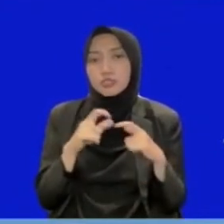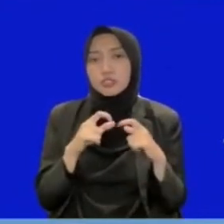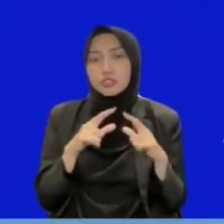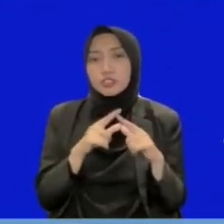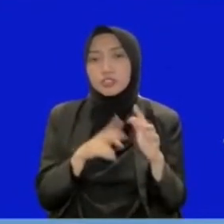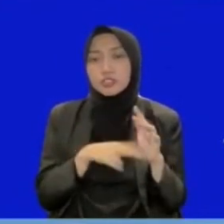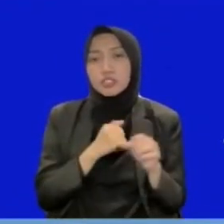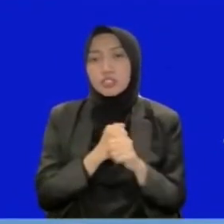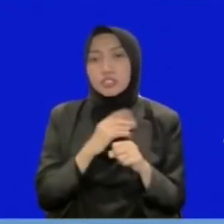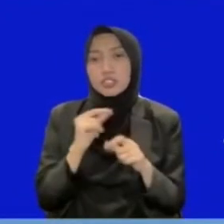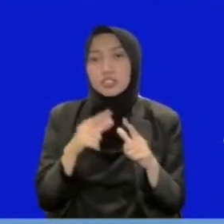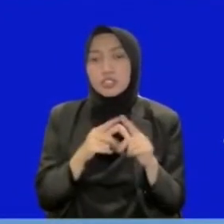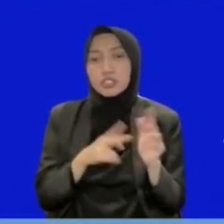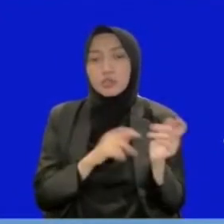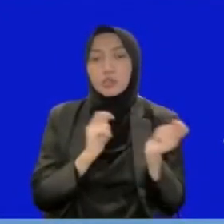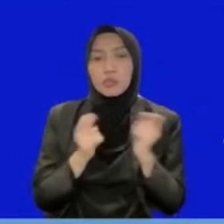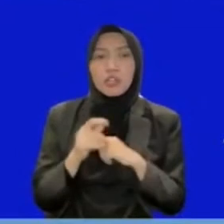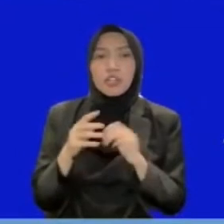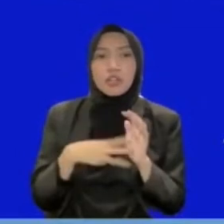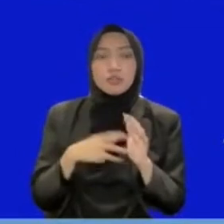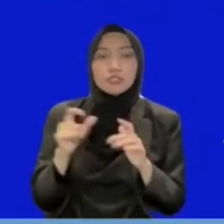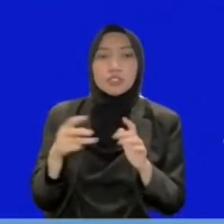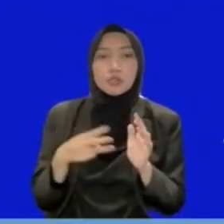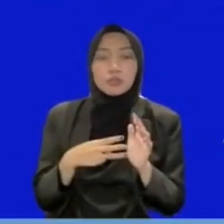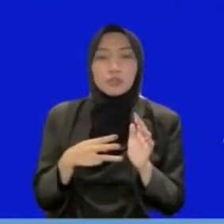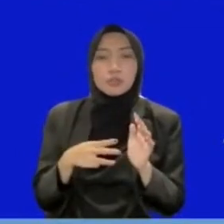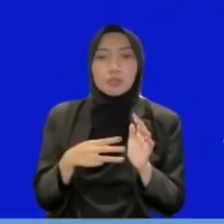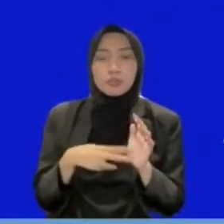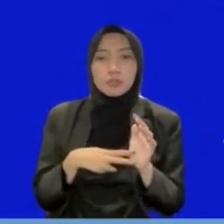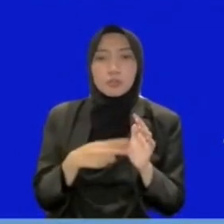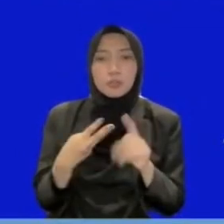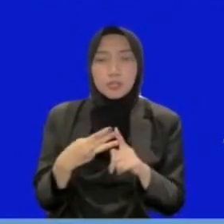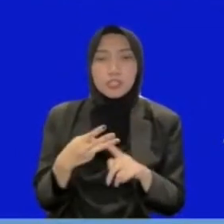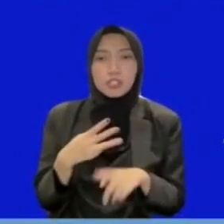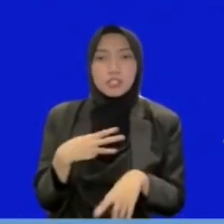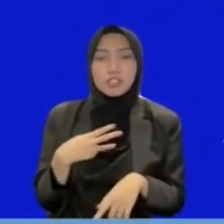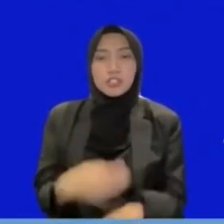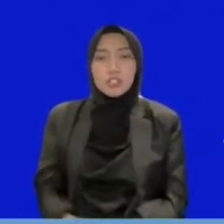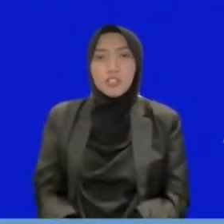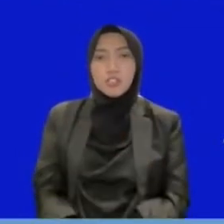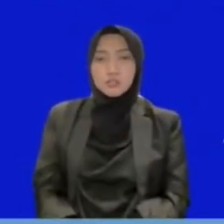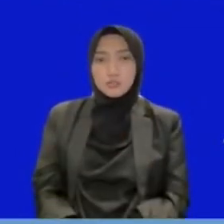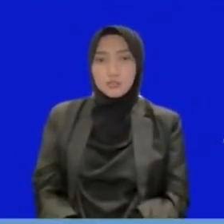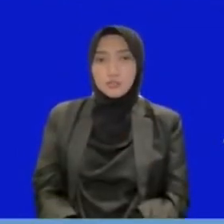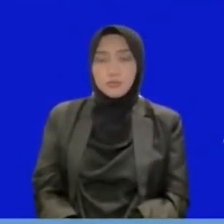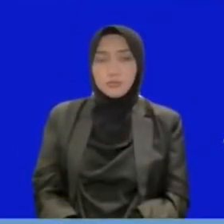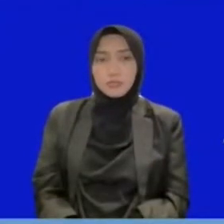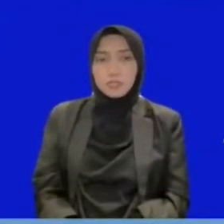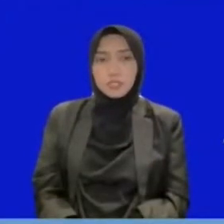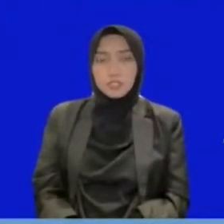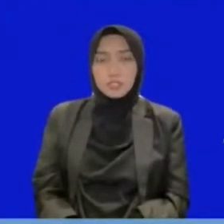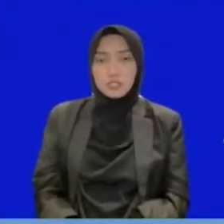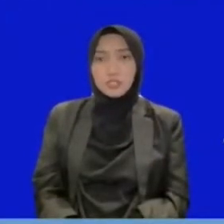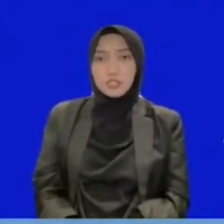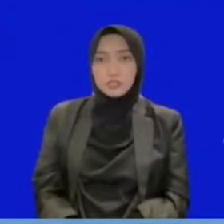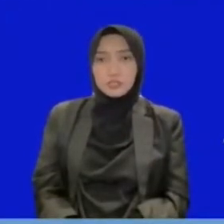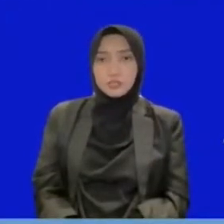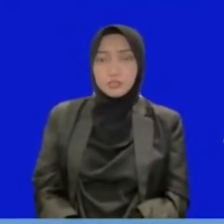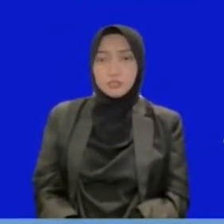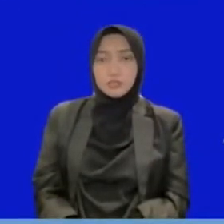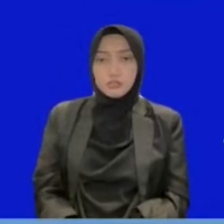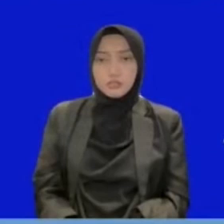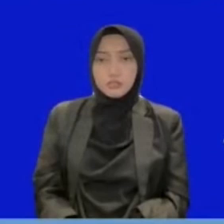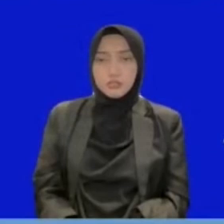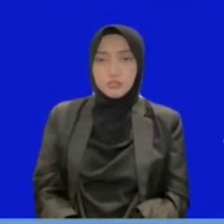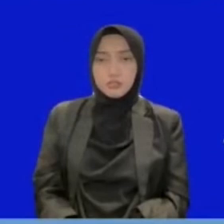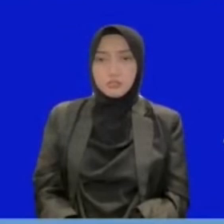berubah jadi MCB, ini adalah Indonesian Heritage Agency. Itu MCB ya, Sangiran gitu Mas. Ya